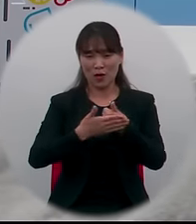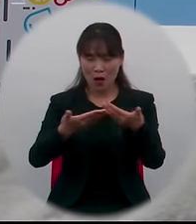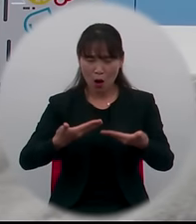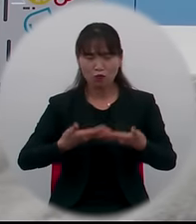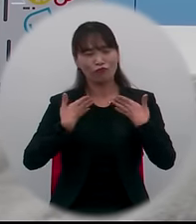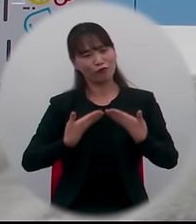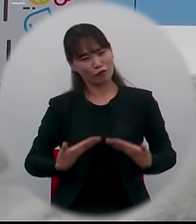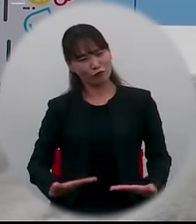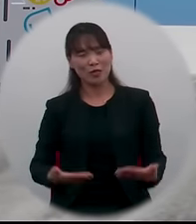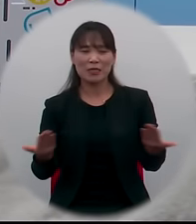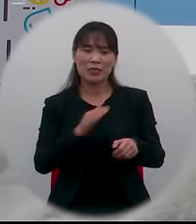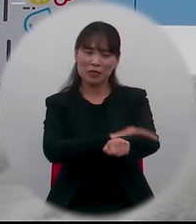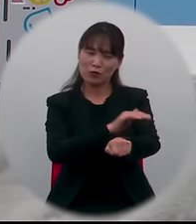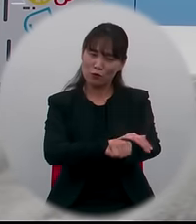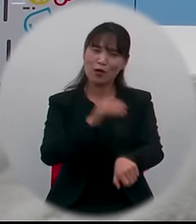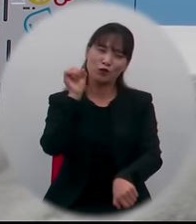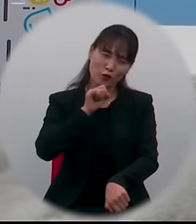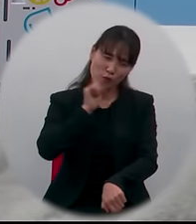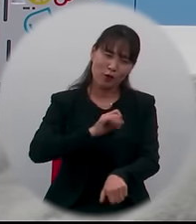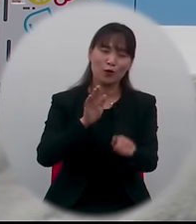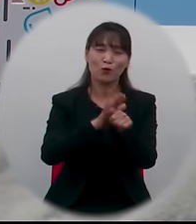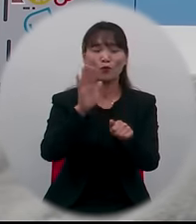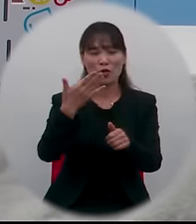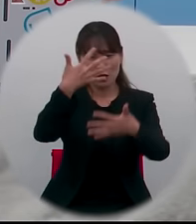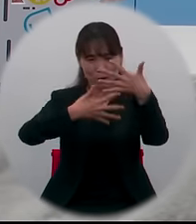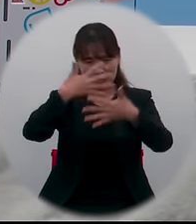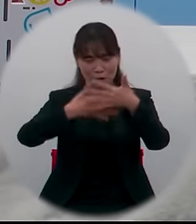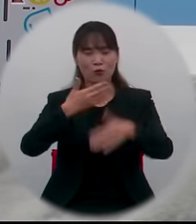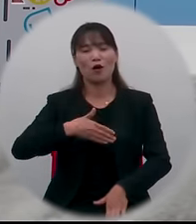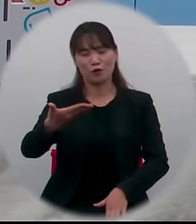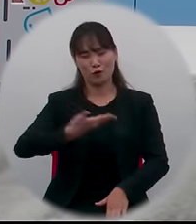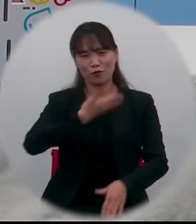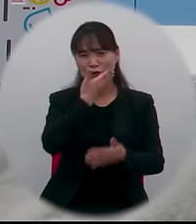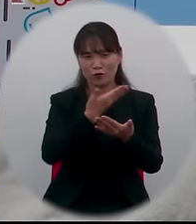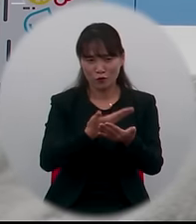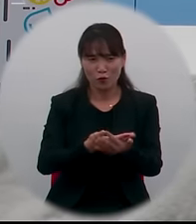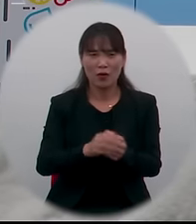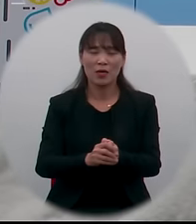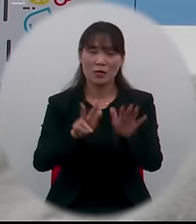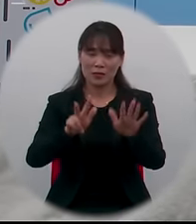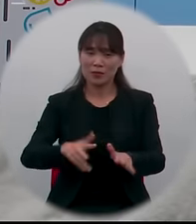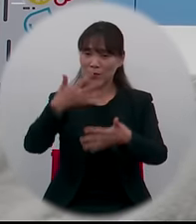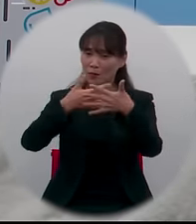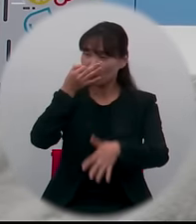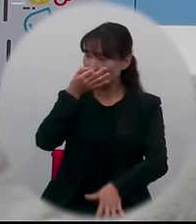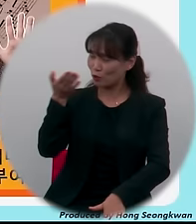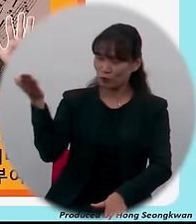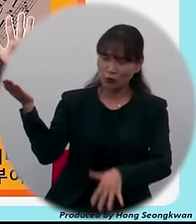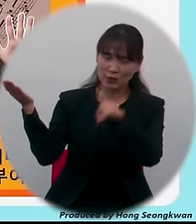재미있으면서 유익하면서 힐링도 되고 진로와 취미에 도움도 되는 영상들도 알려 주시는게 아주